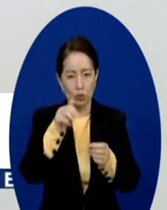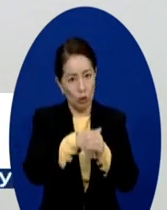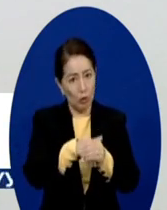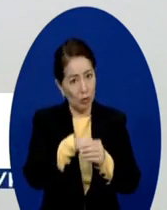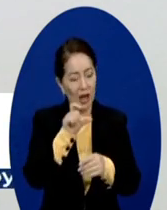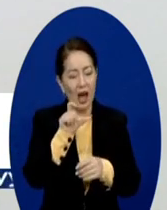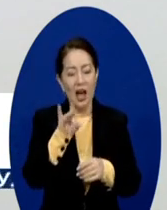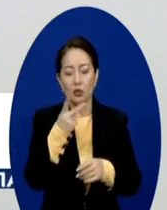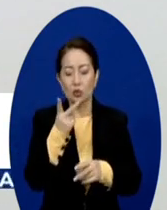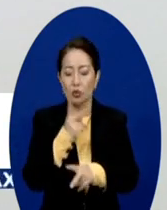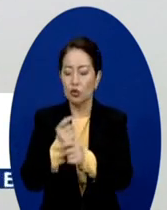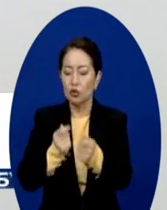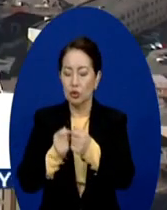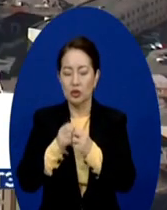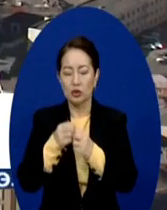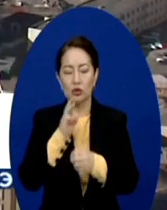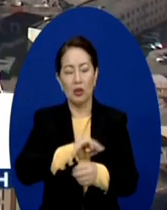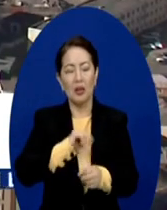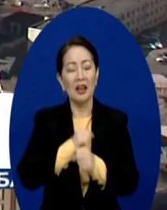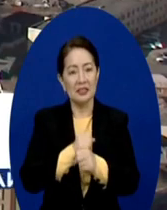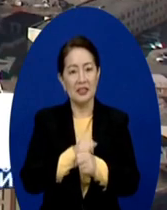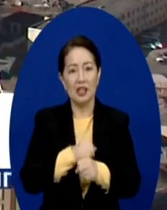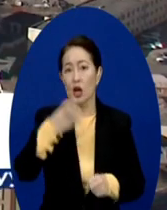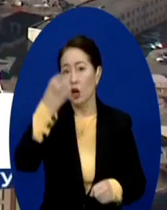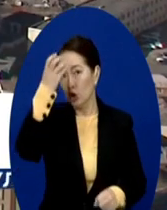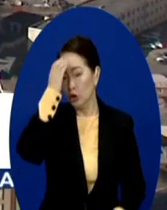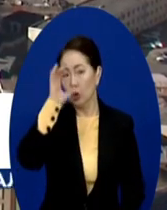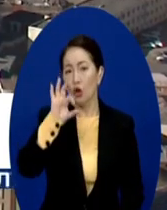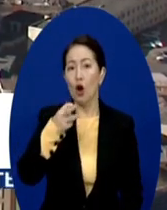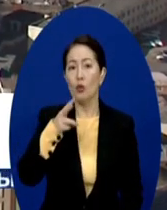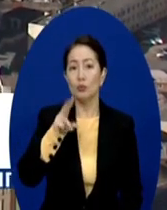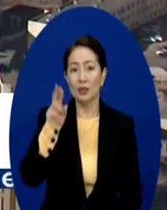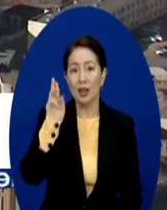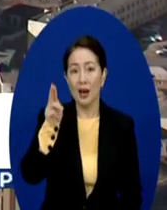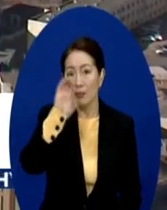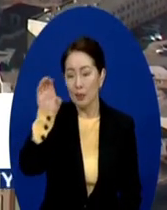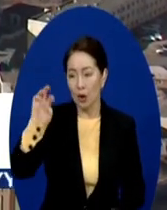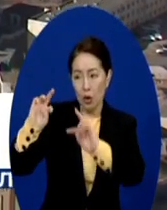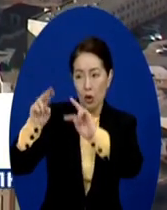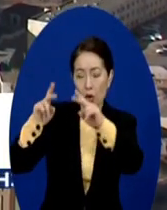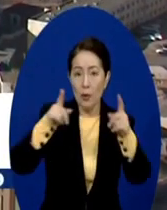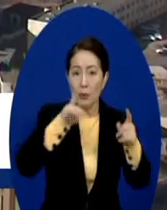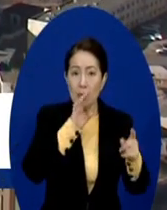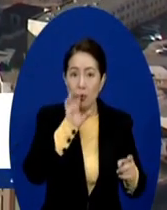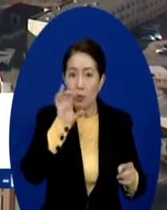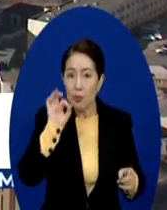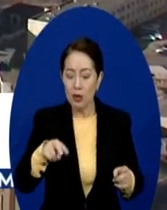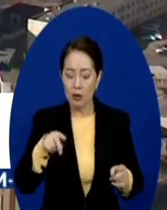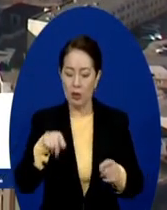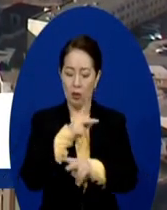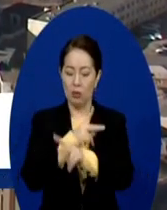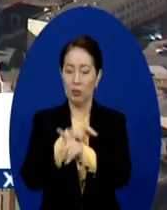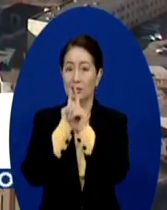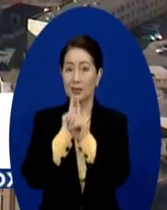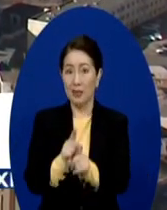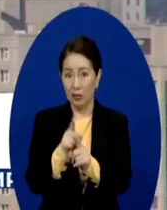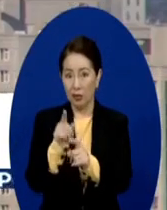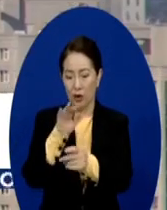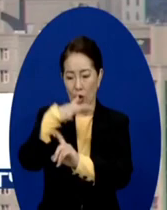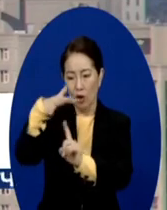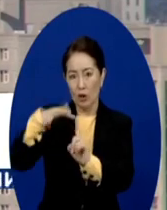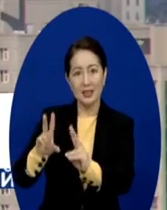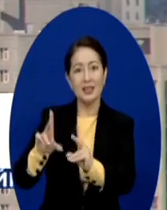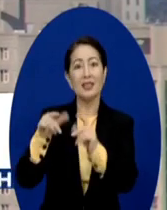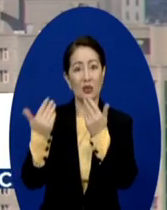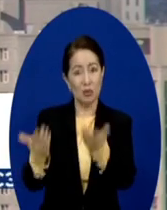энэ эрхцүүлэн зохицуултыг бас хийхээр ажиллаж байна. Төрийн өмчийн компаниудад өөрчлөлт оруулахдаа одоо мөрдөгдөж байгаа хууль эрх зүйн орчинг